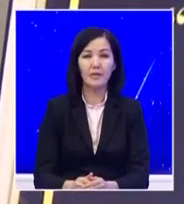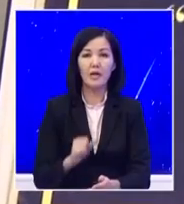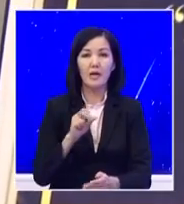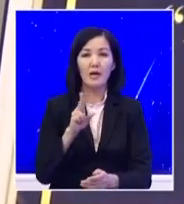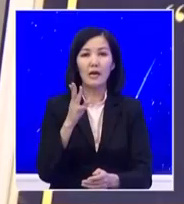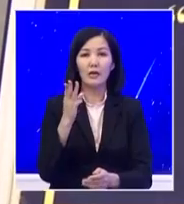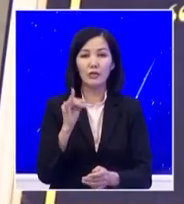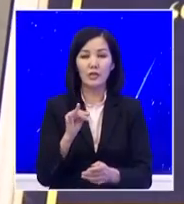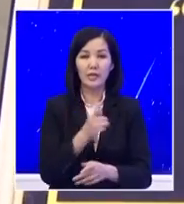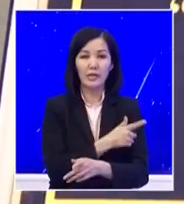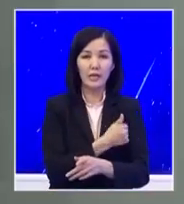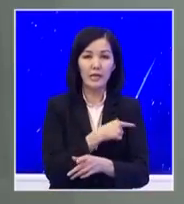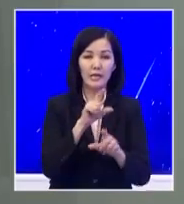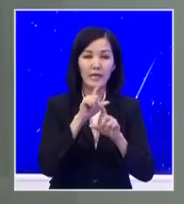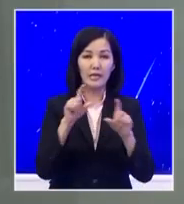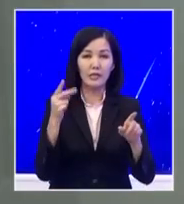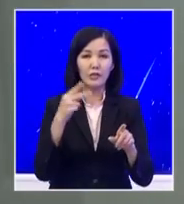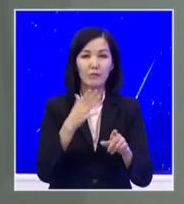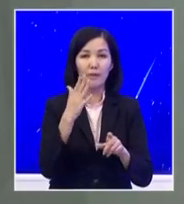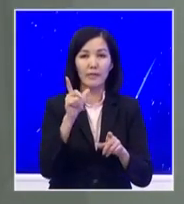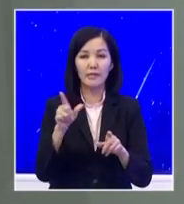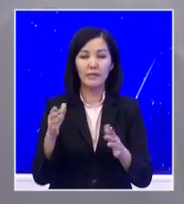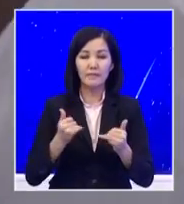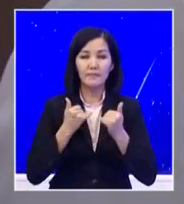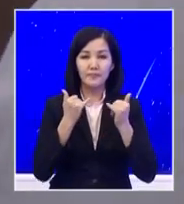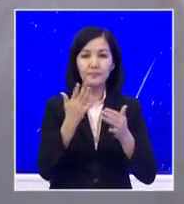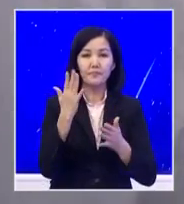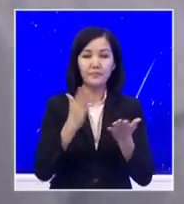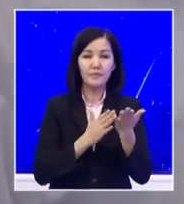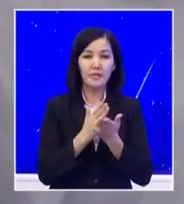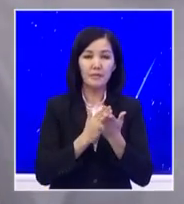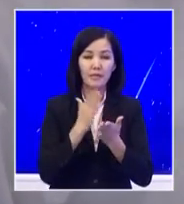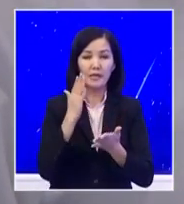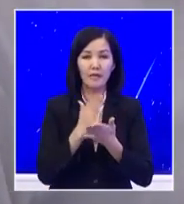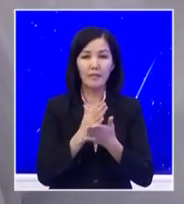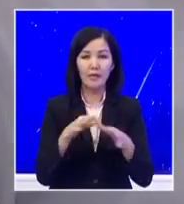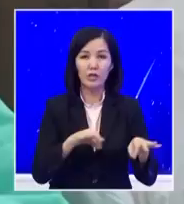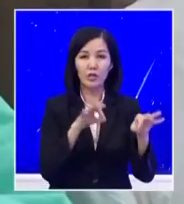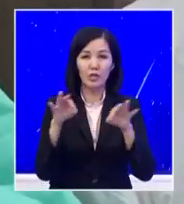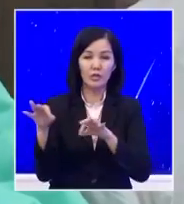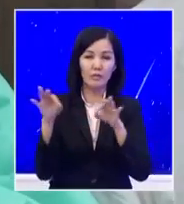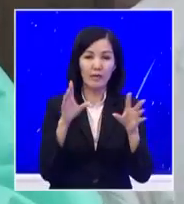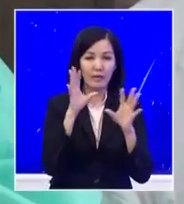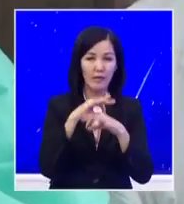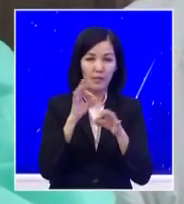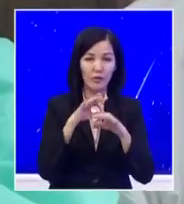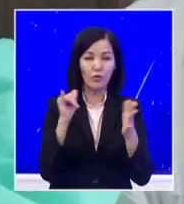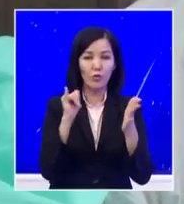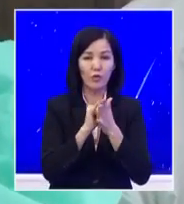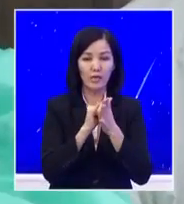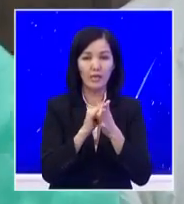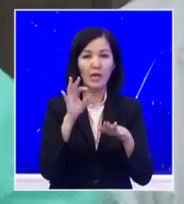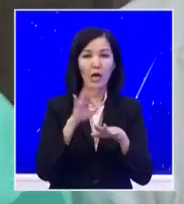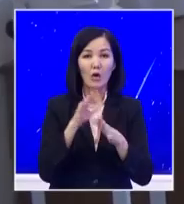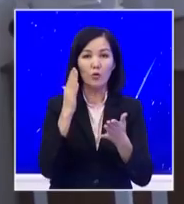Ақшидегі мына дәрігерлік амбулатория 25 адамға арналған, 5 қызметкері бар. Енді мұнда жылжымалы лаборатория орнатылады. Ауру